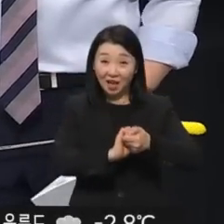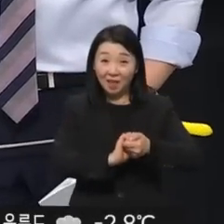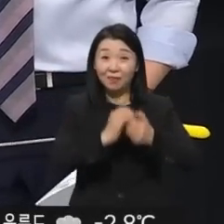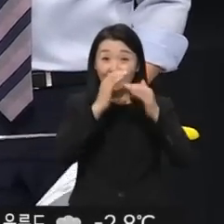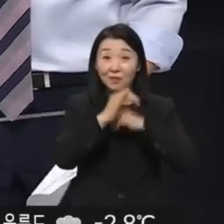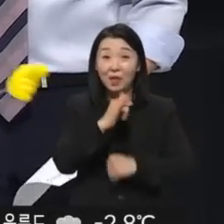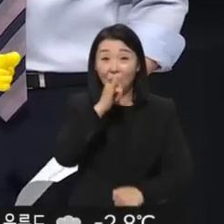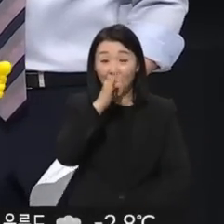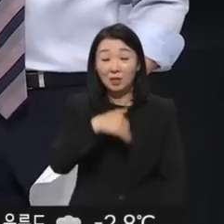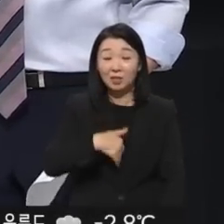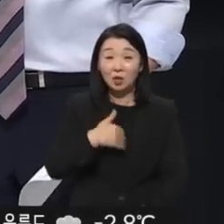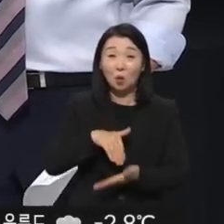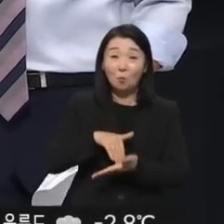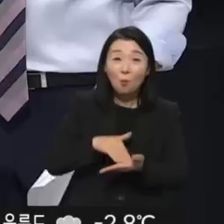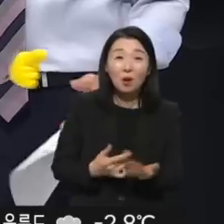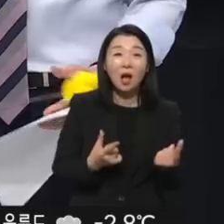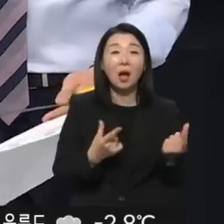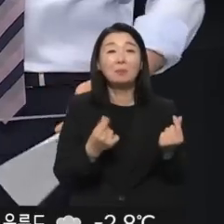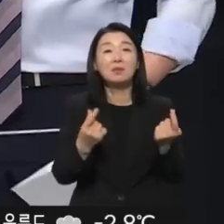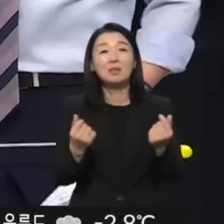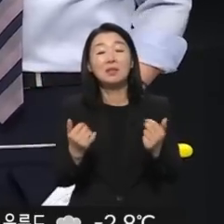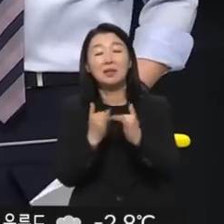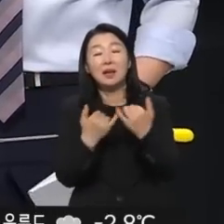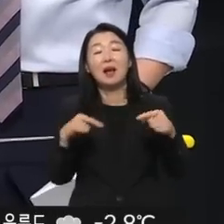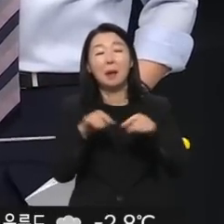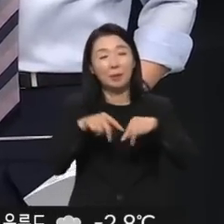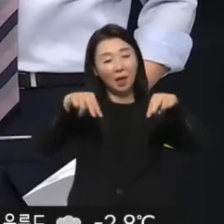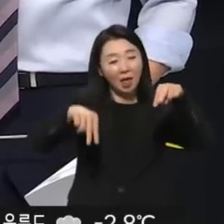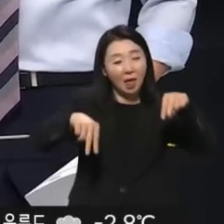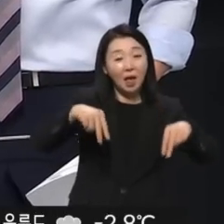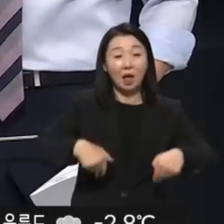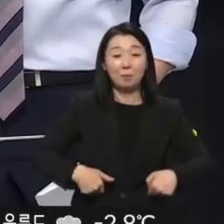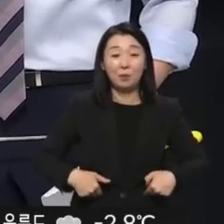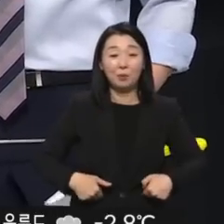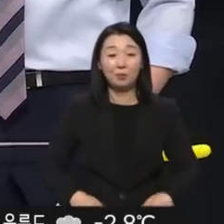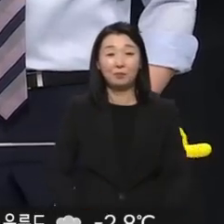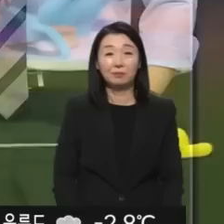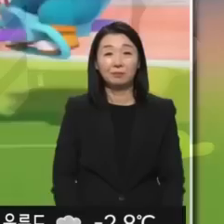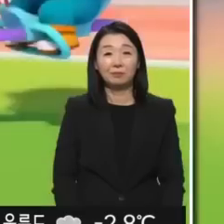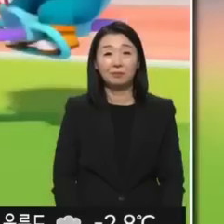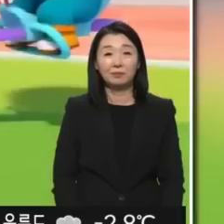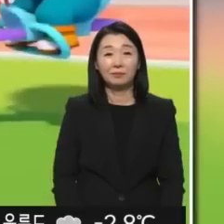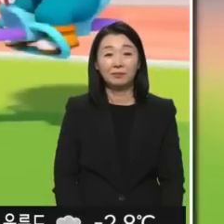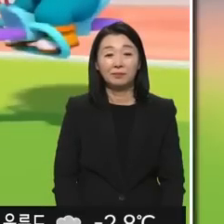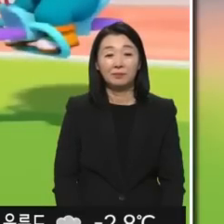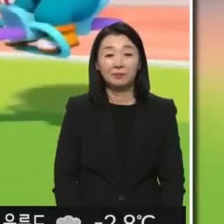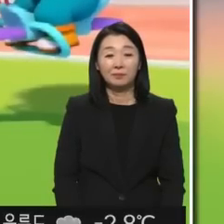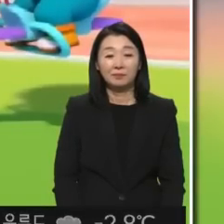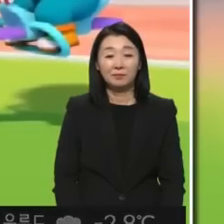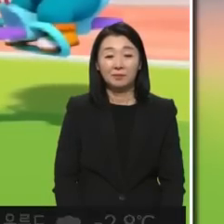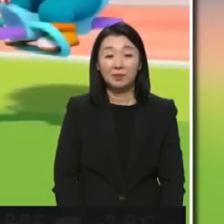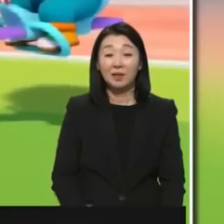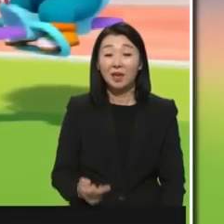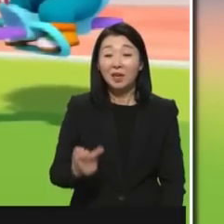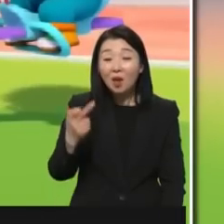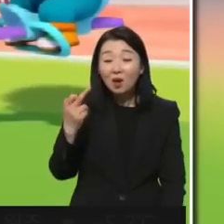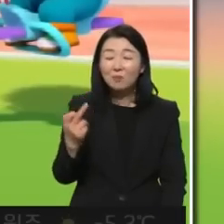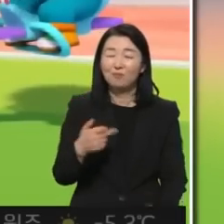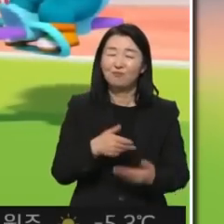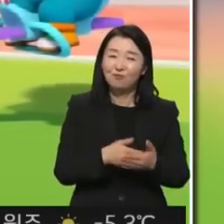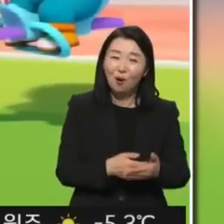있습니다. 자신과 몸무게가 비슷한 사람과 타야 한다는 점인데요. 형이 저조보다 더